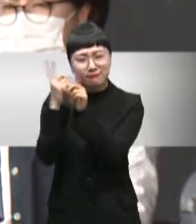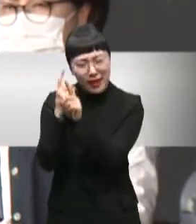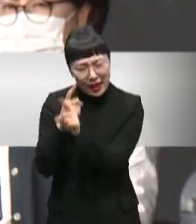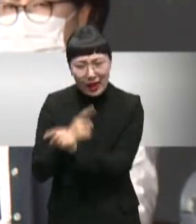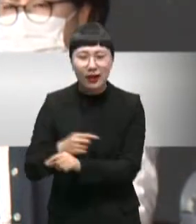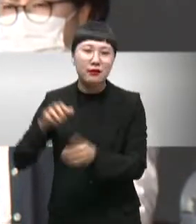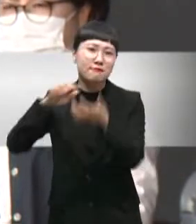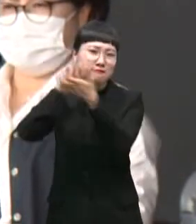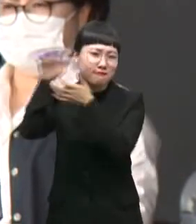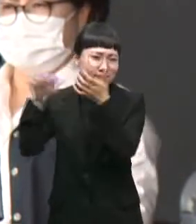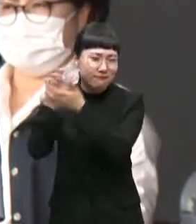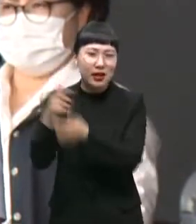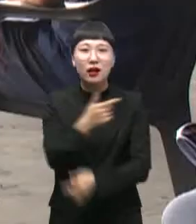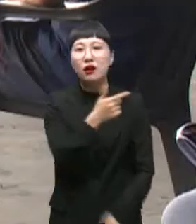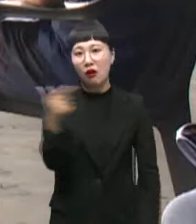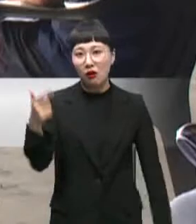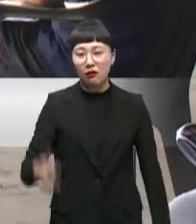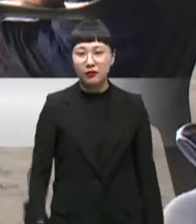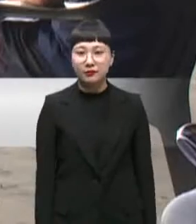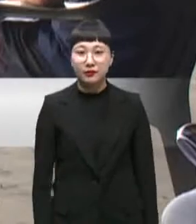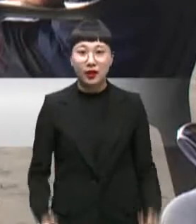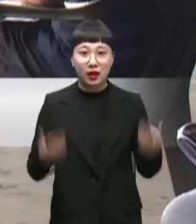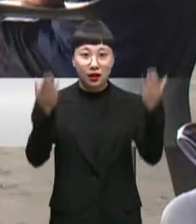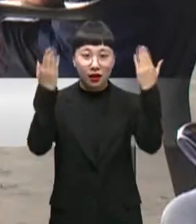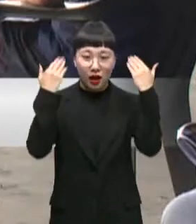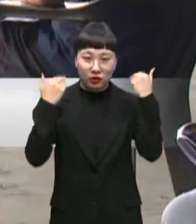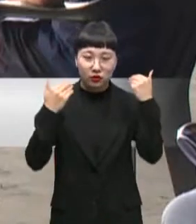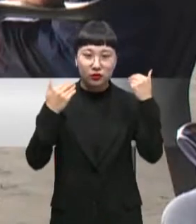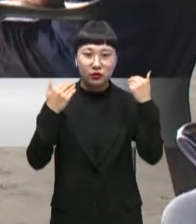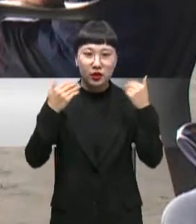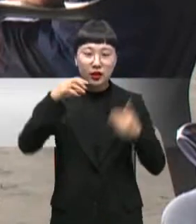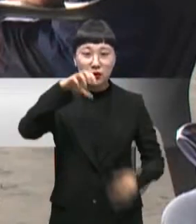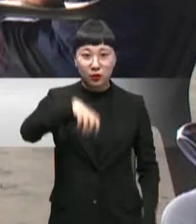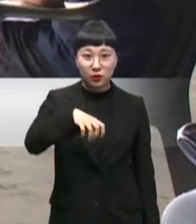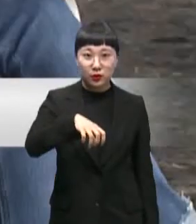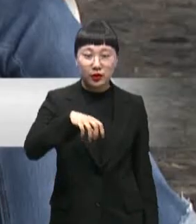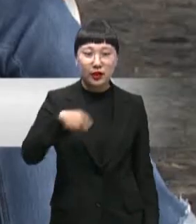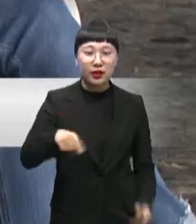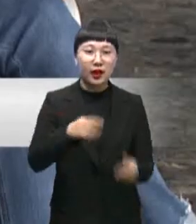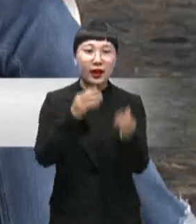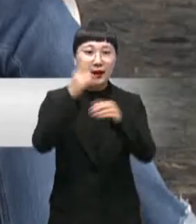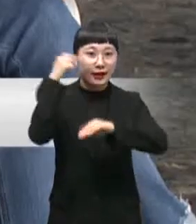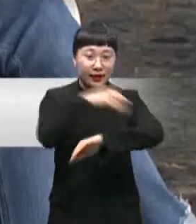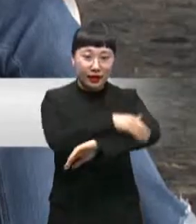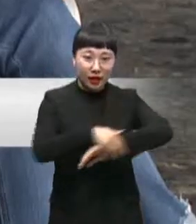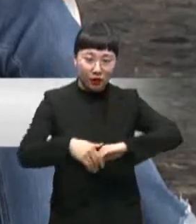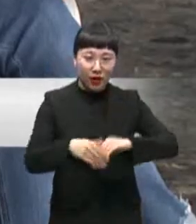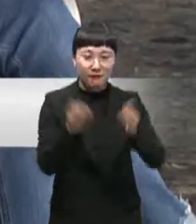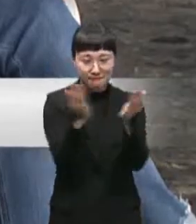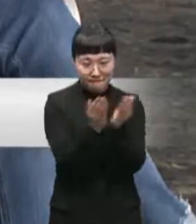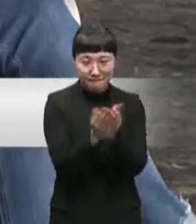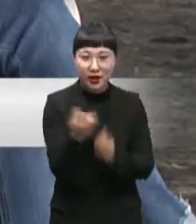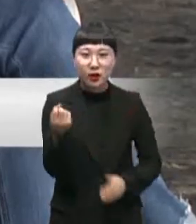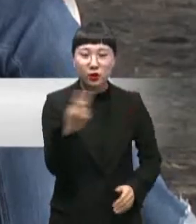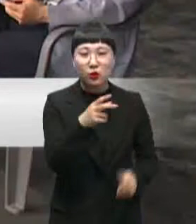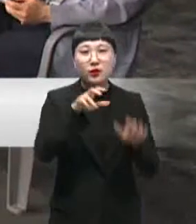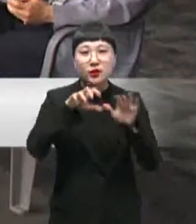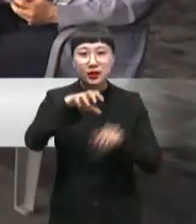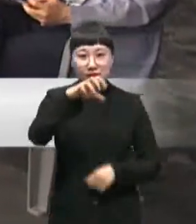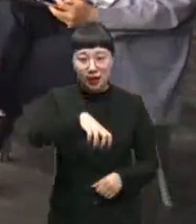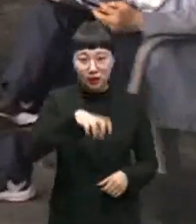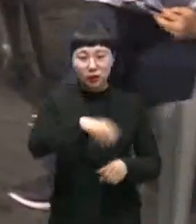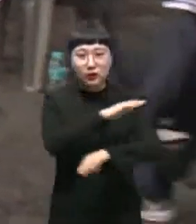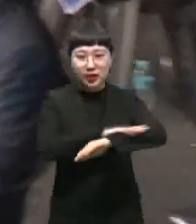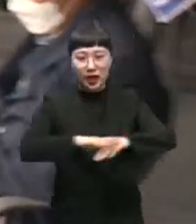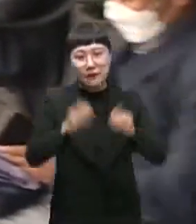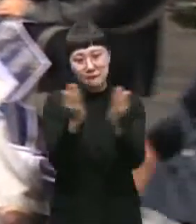이 윙윙거리는 소리를. 한국도로공사 관계자는 지금은 계획의 적정성과 입지의 타당성을 따지는 단계라고